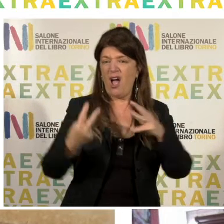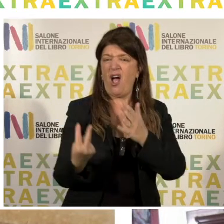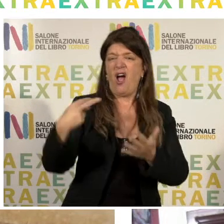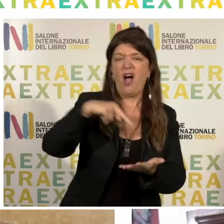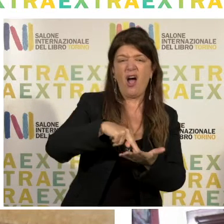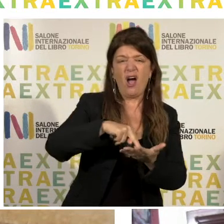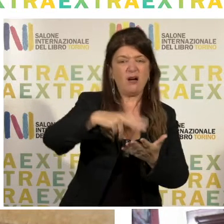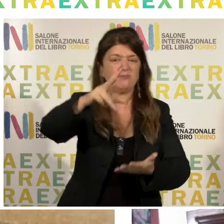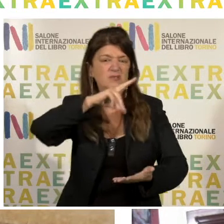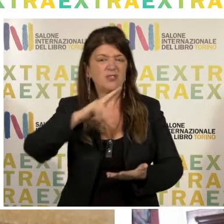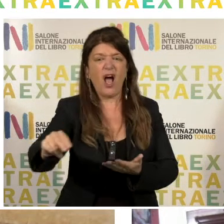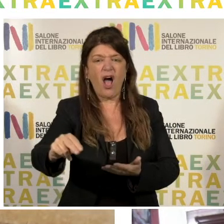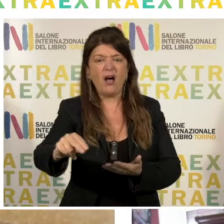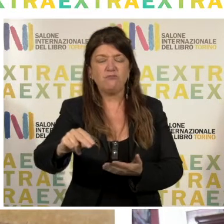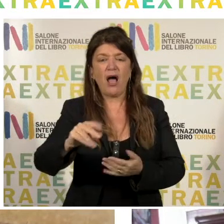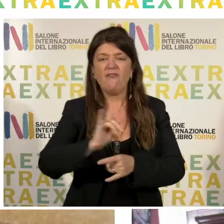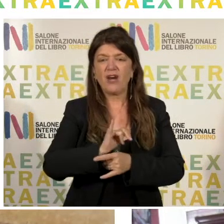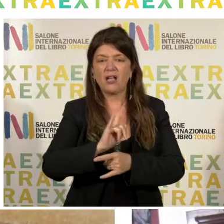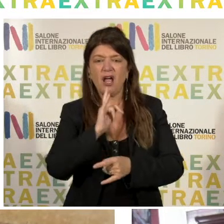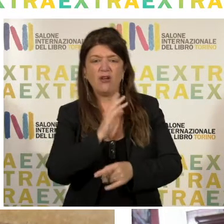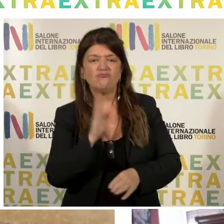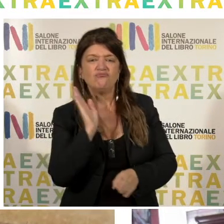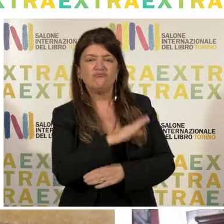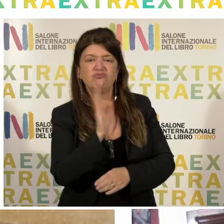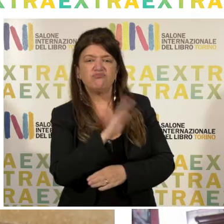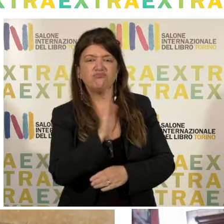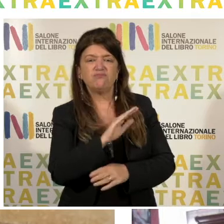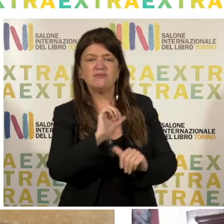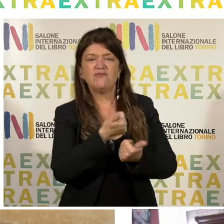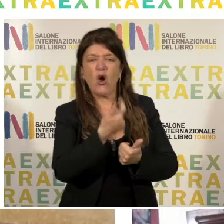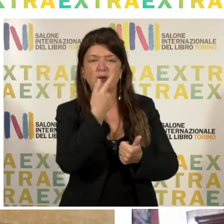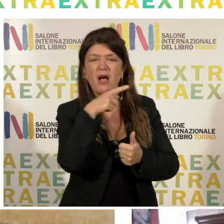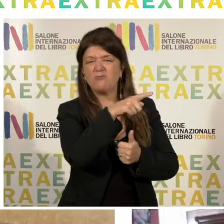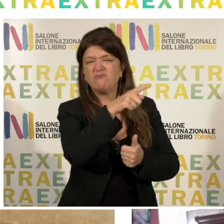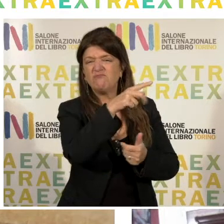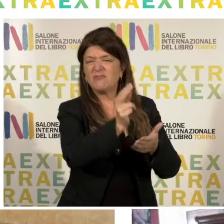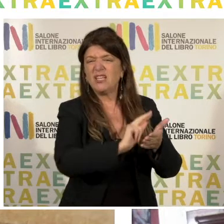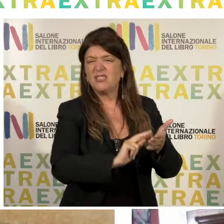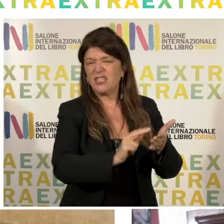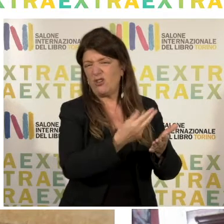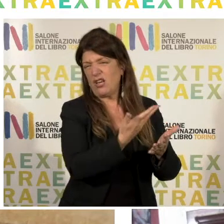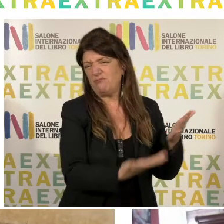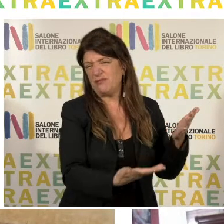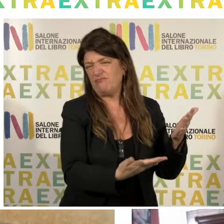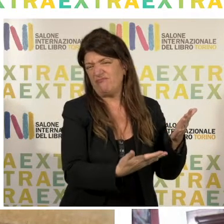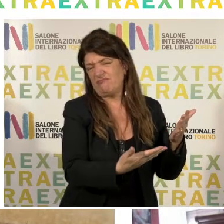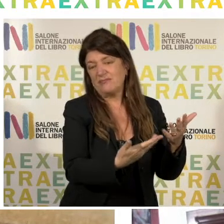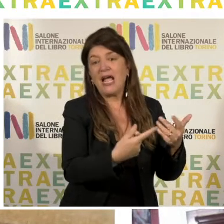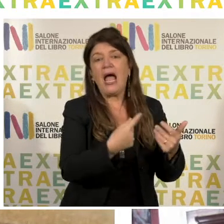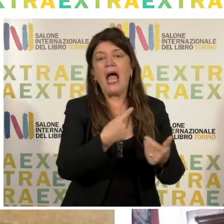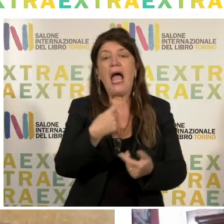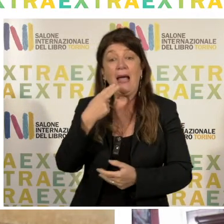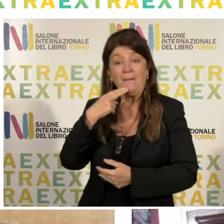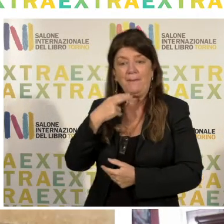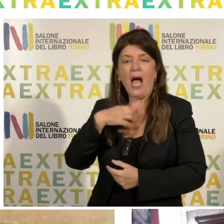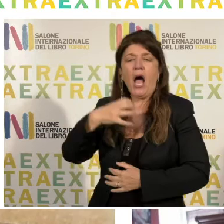e trattava mio padre come uno scrittore di serie B e mio padre